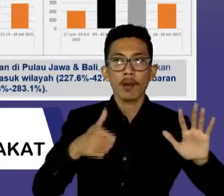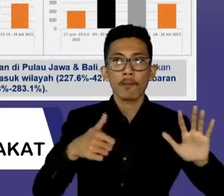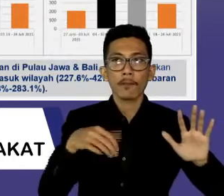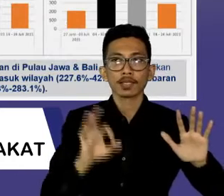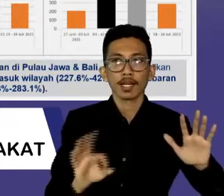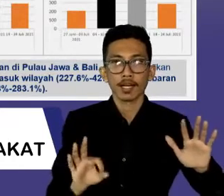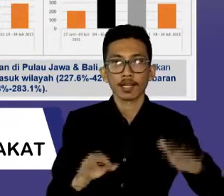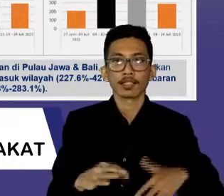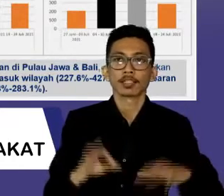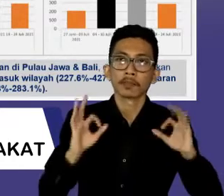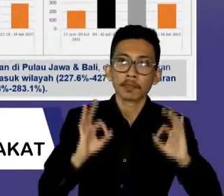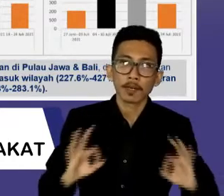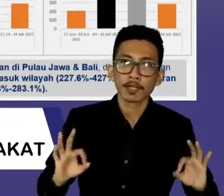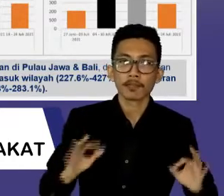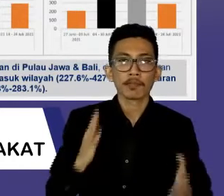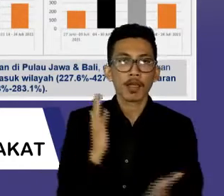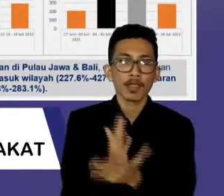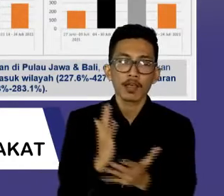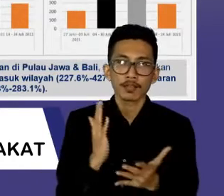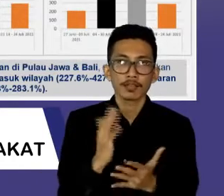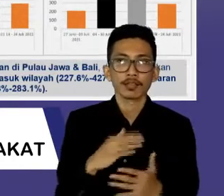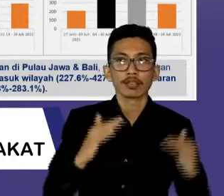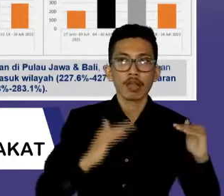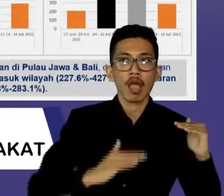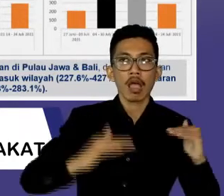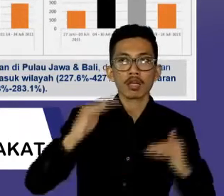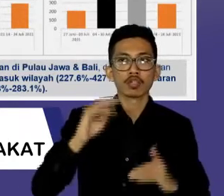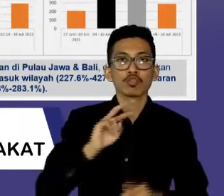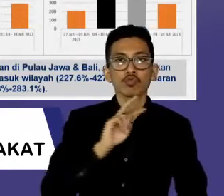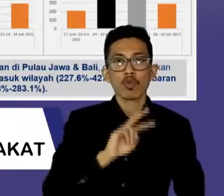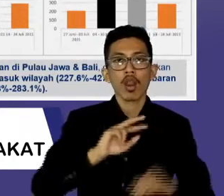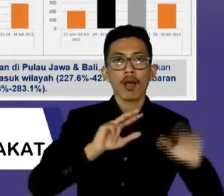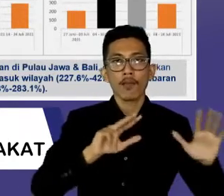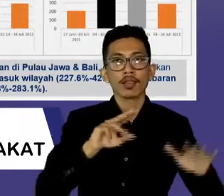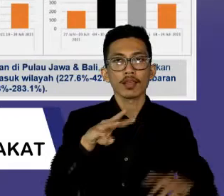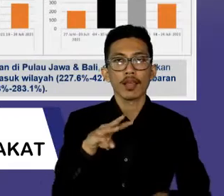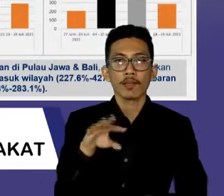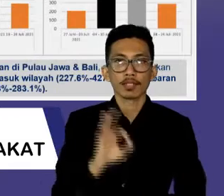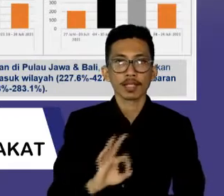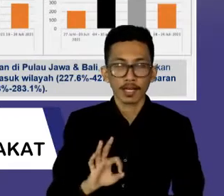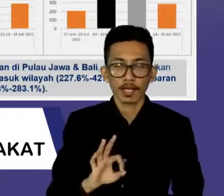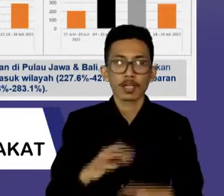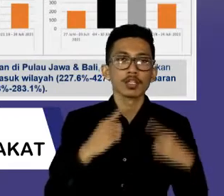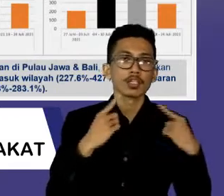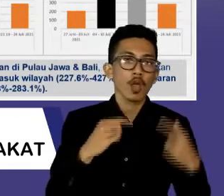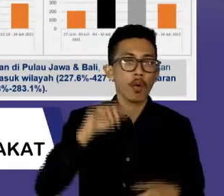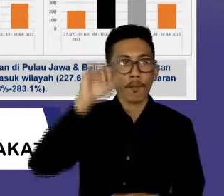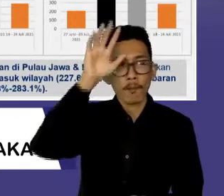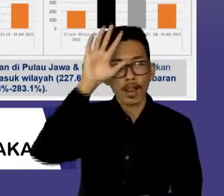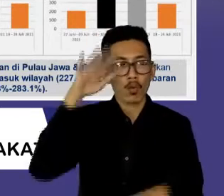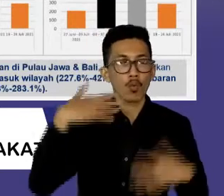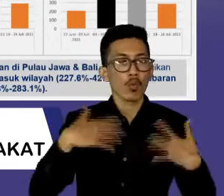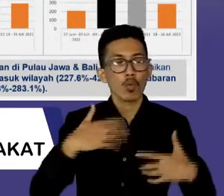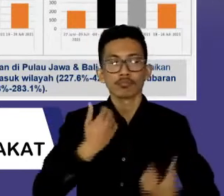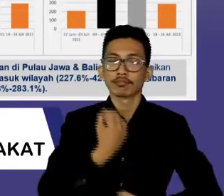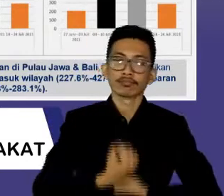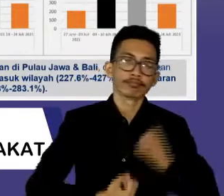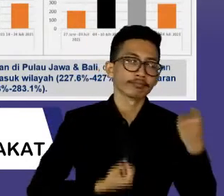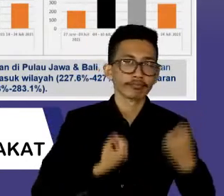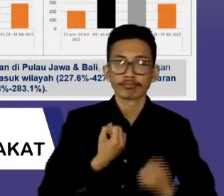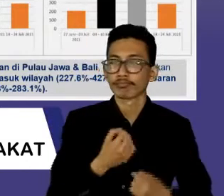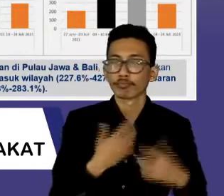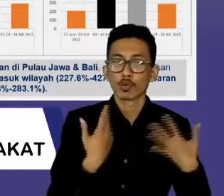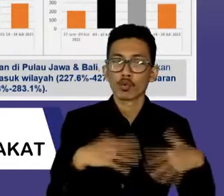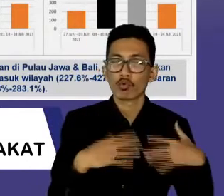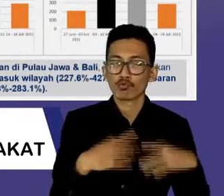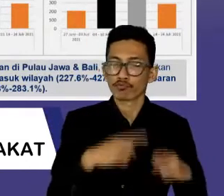Dan penegakan disiplin, ini naik sampai 283%. Ini di Pulau Jawa dan Bali, itu yang benar-benar personil di lapangannya luar